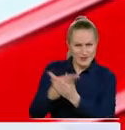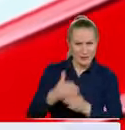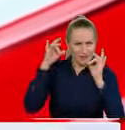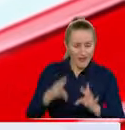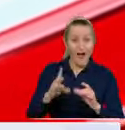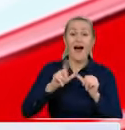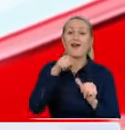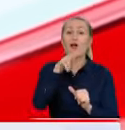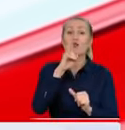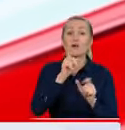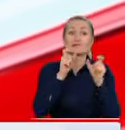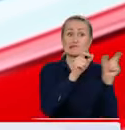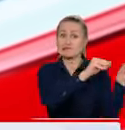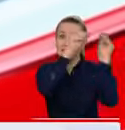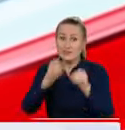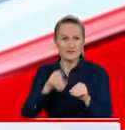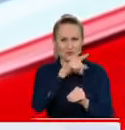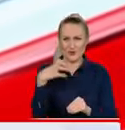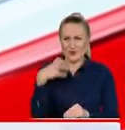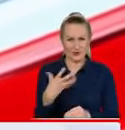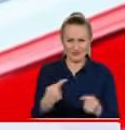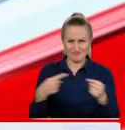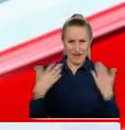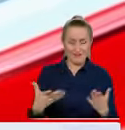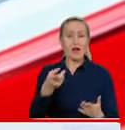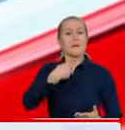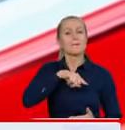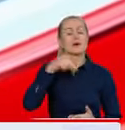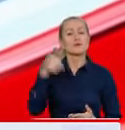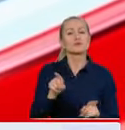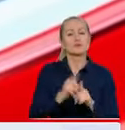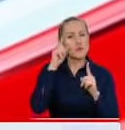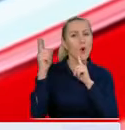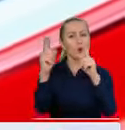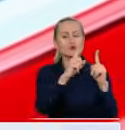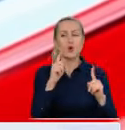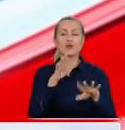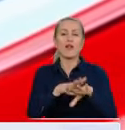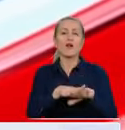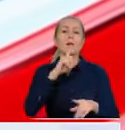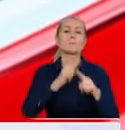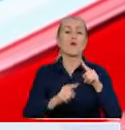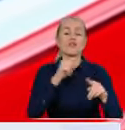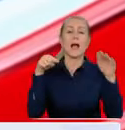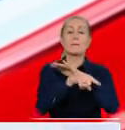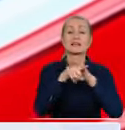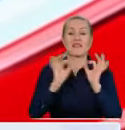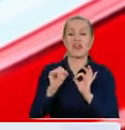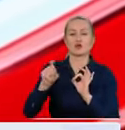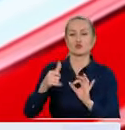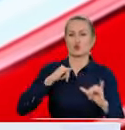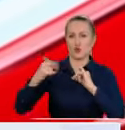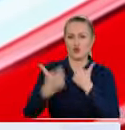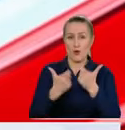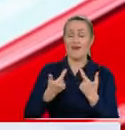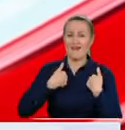są przysyłani na siłę, to nie są goście. Musimy też ostrożnie podchodzić do polityki imigracyjnej, którą prowadzi obecny rząd. Operuje